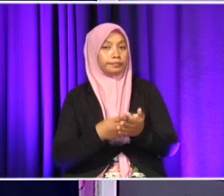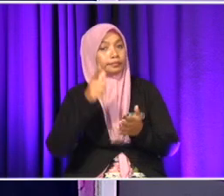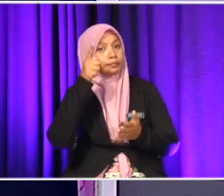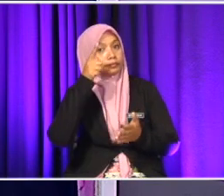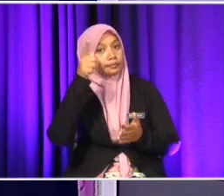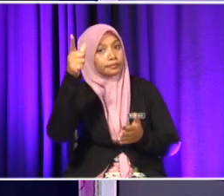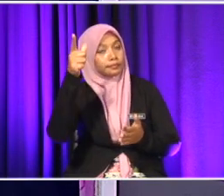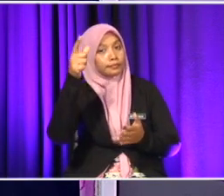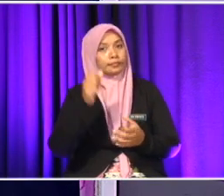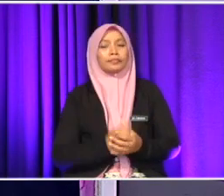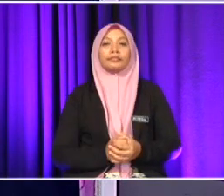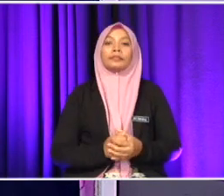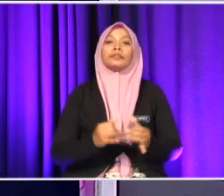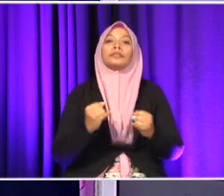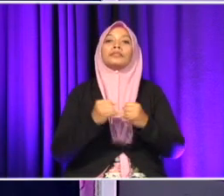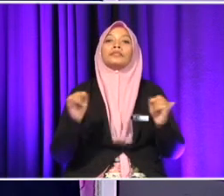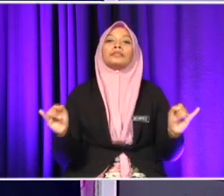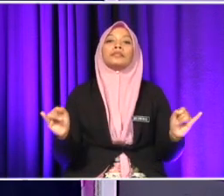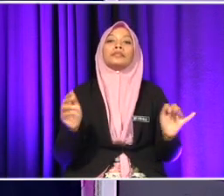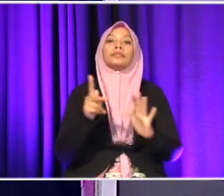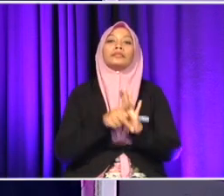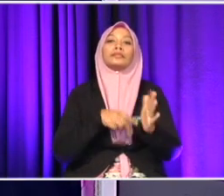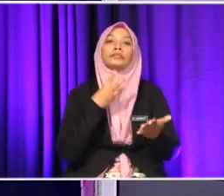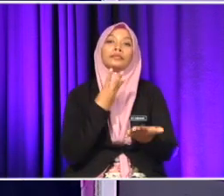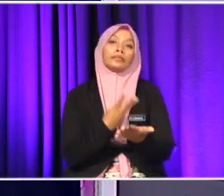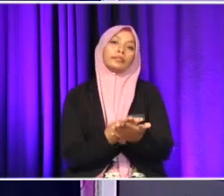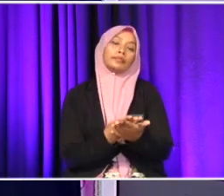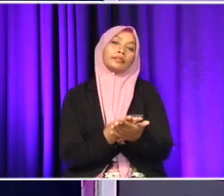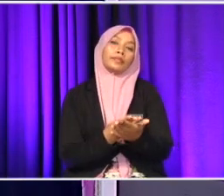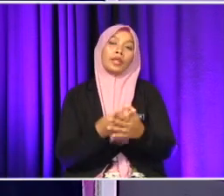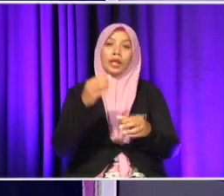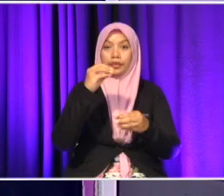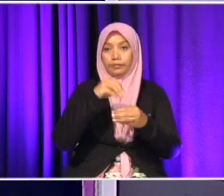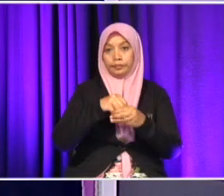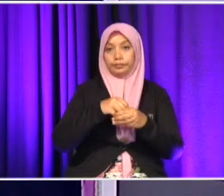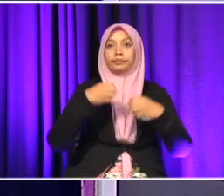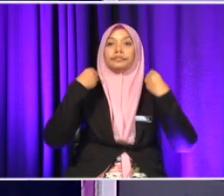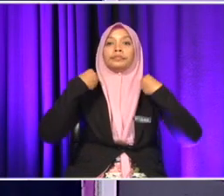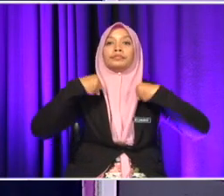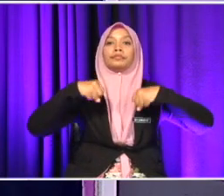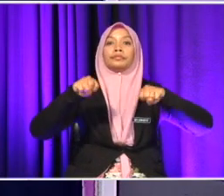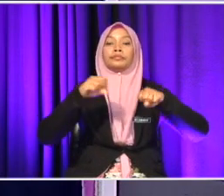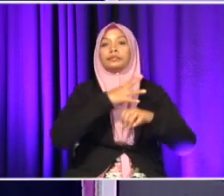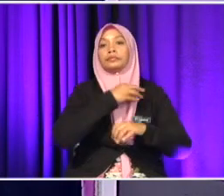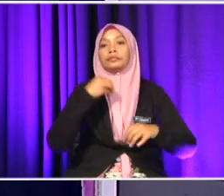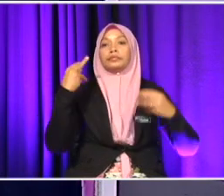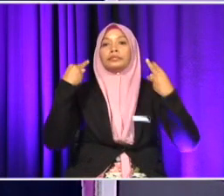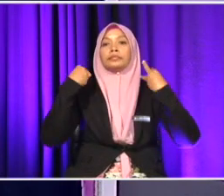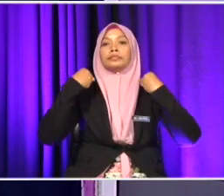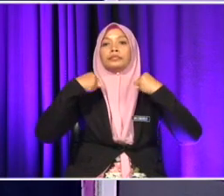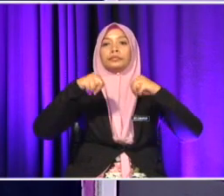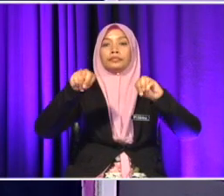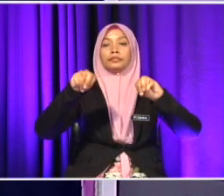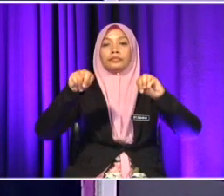memang berfungsi yang begitu besar dan sebuah perniagaan atau seri kat untuk memastikanlah keuntungan berterusan